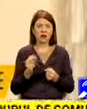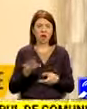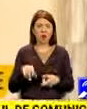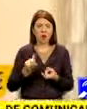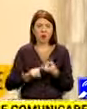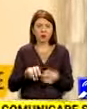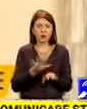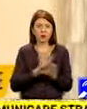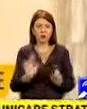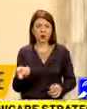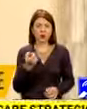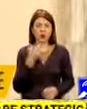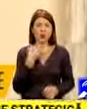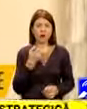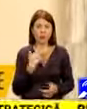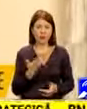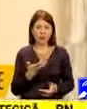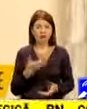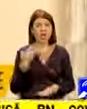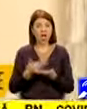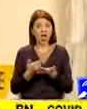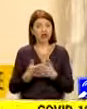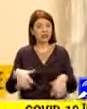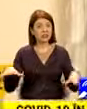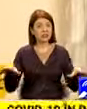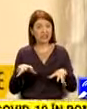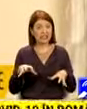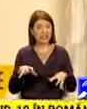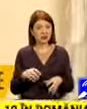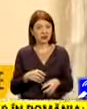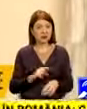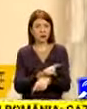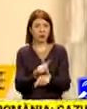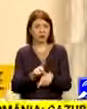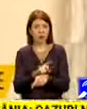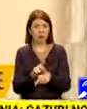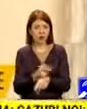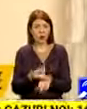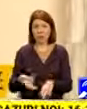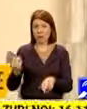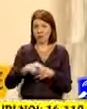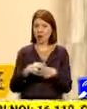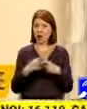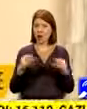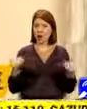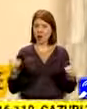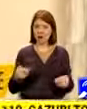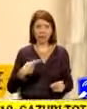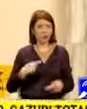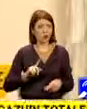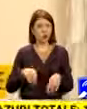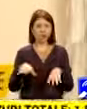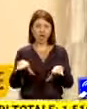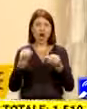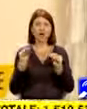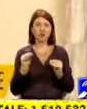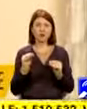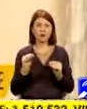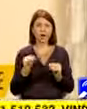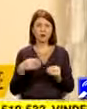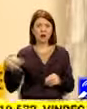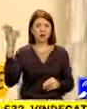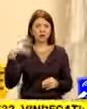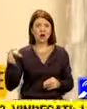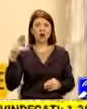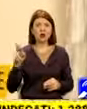de politicieni. Această criză a durat deja prea mult, este inadmisibil să